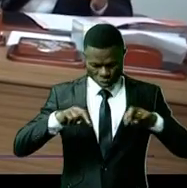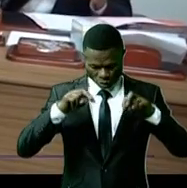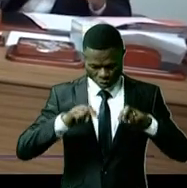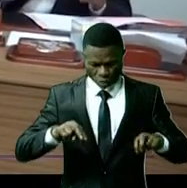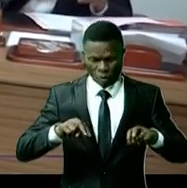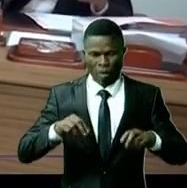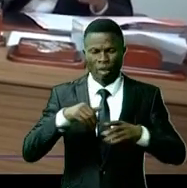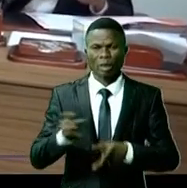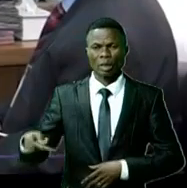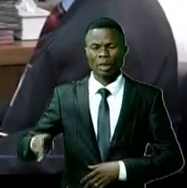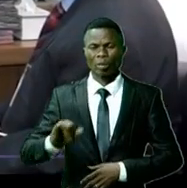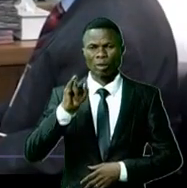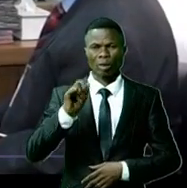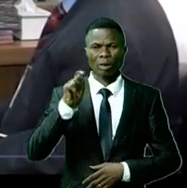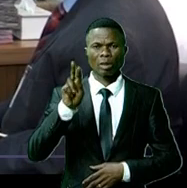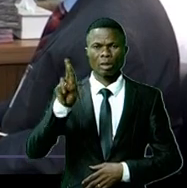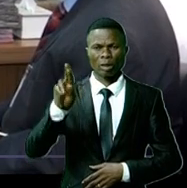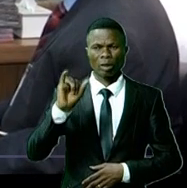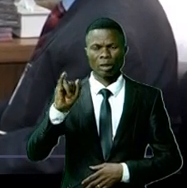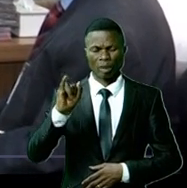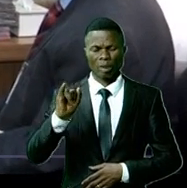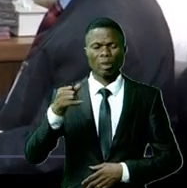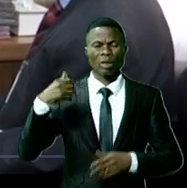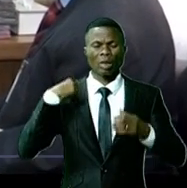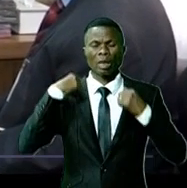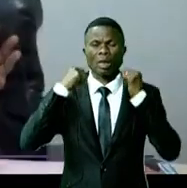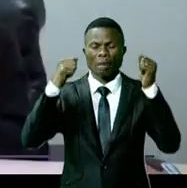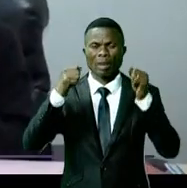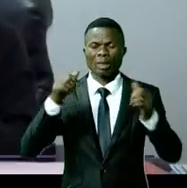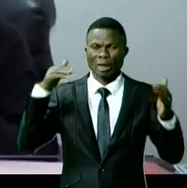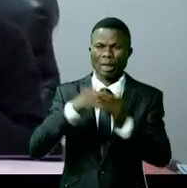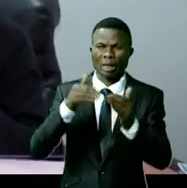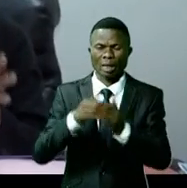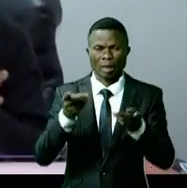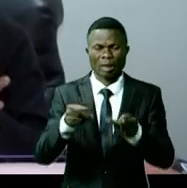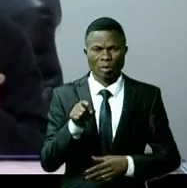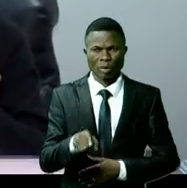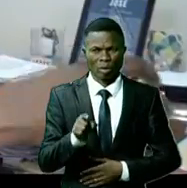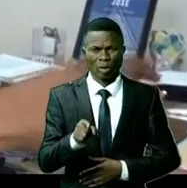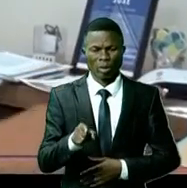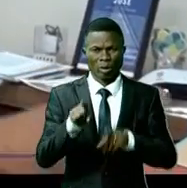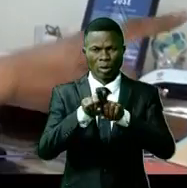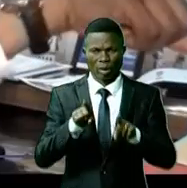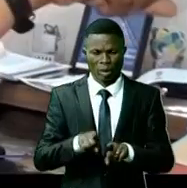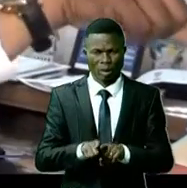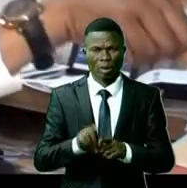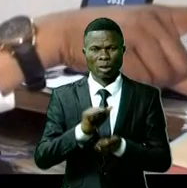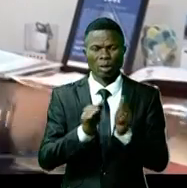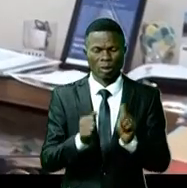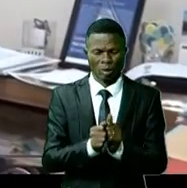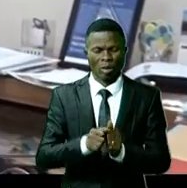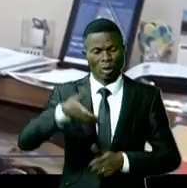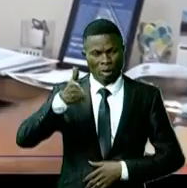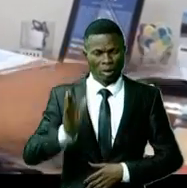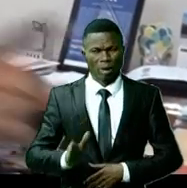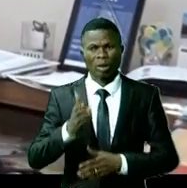de l'Ituri, et ce suite à une attaque d'un groupe rebelle. L'information a été livrée au ministre de recherche scientifique et innovation technologique, José